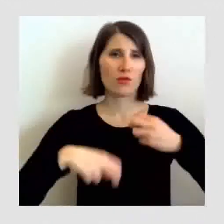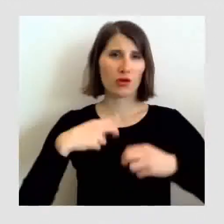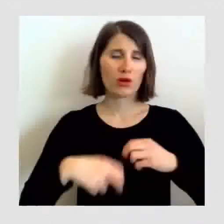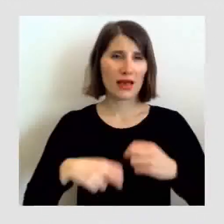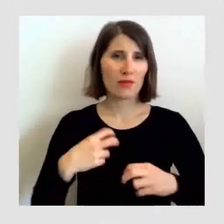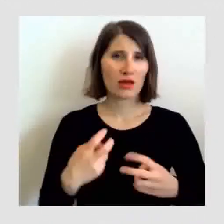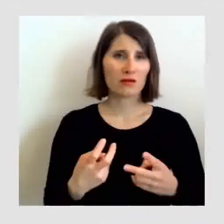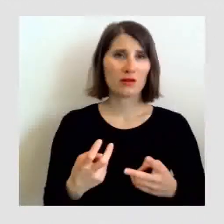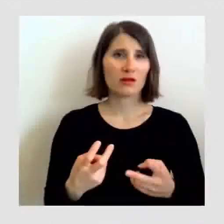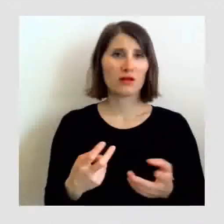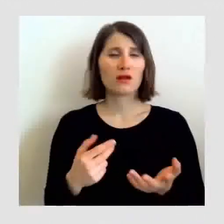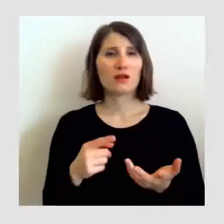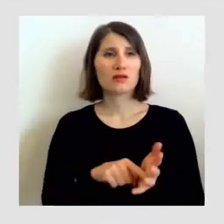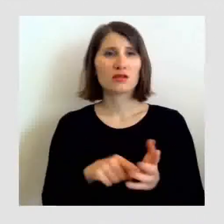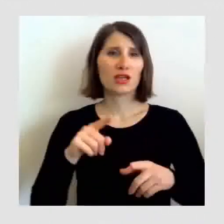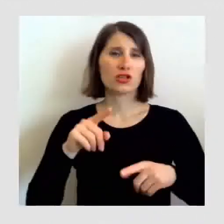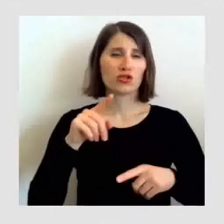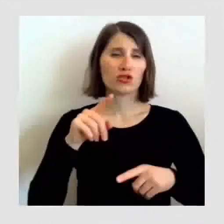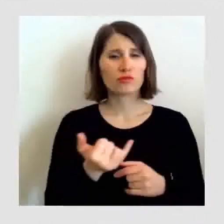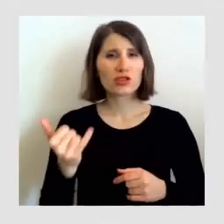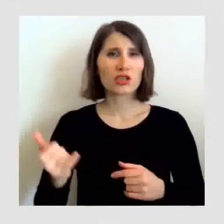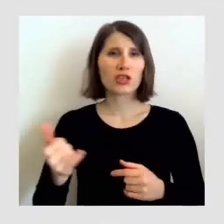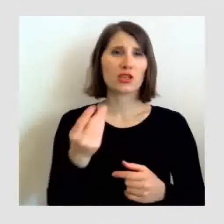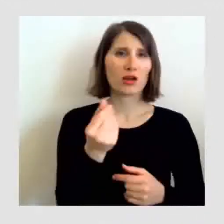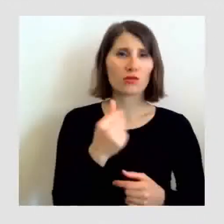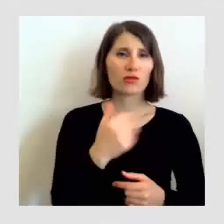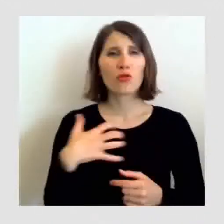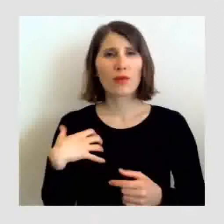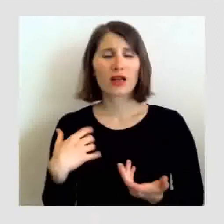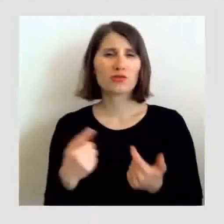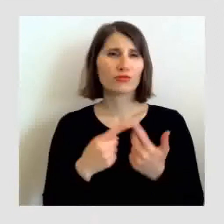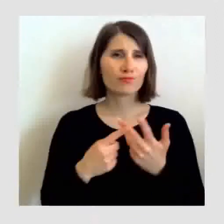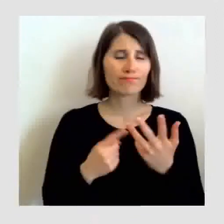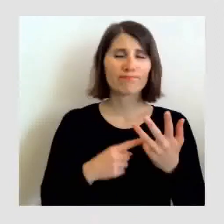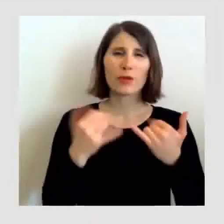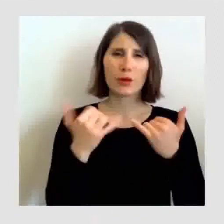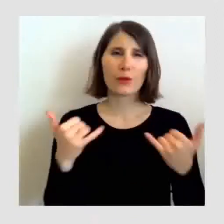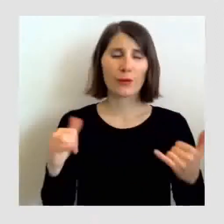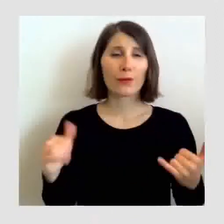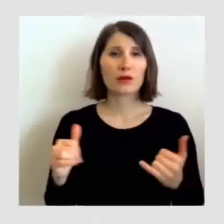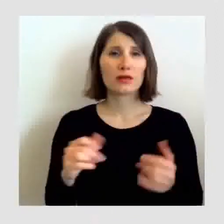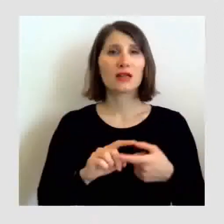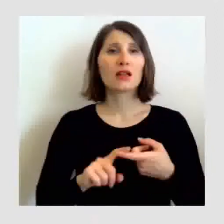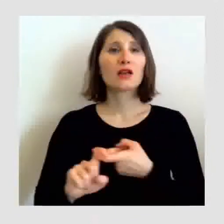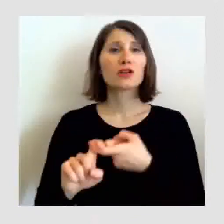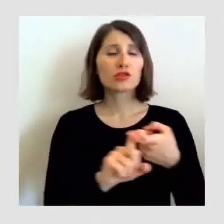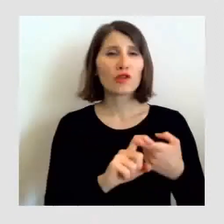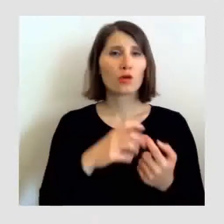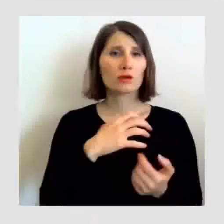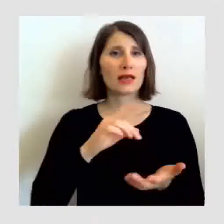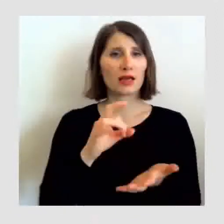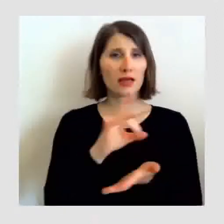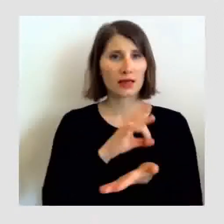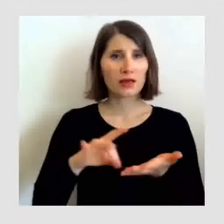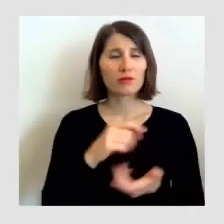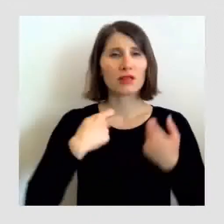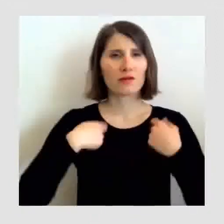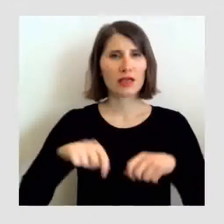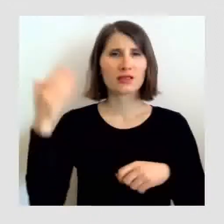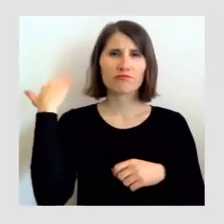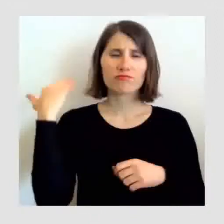kumulują się one i demograficzne, i społeczne, i ekonomiczne, i gospodarcze. Związek Gmin Wiejskich kilka lat temu robił analizę i